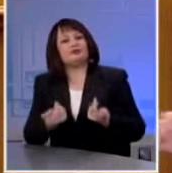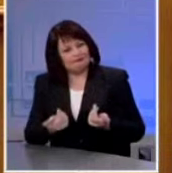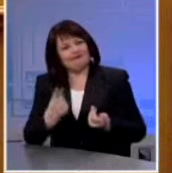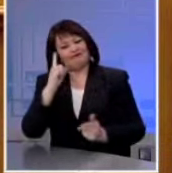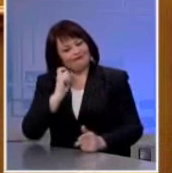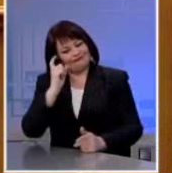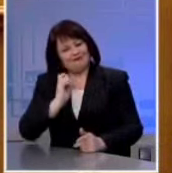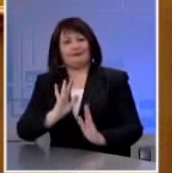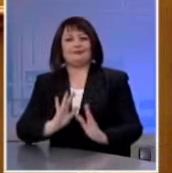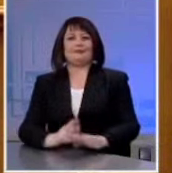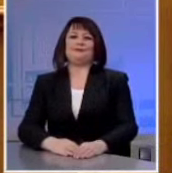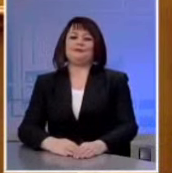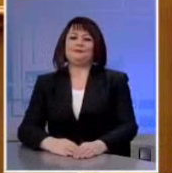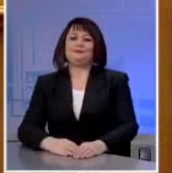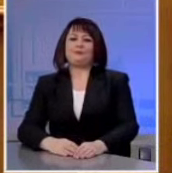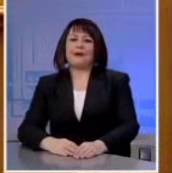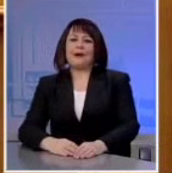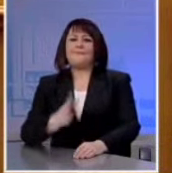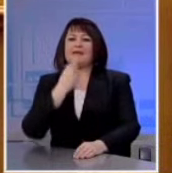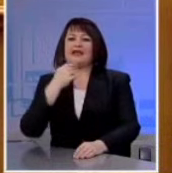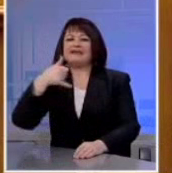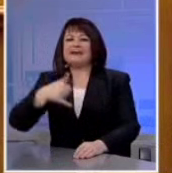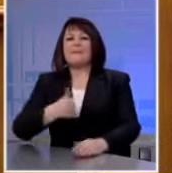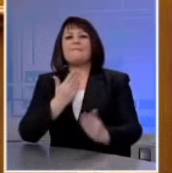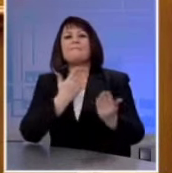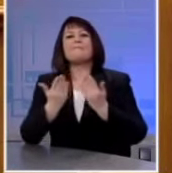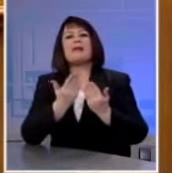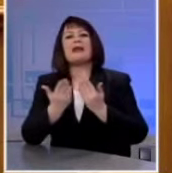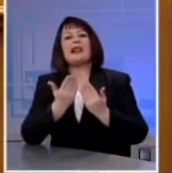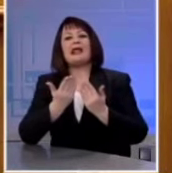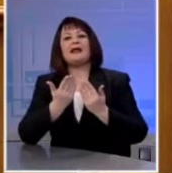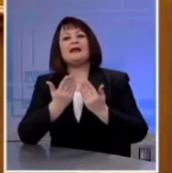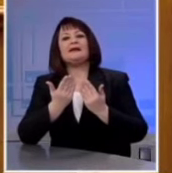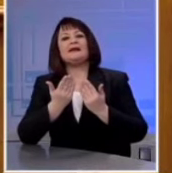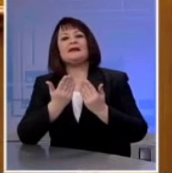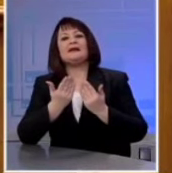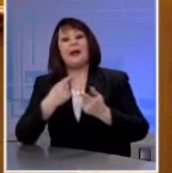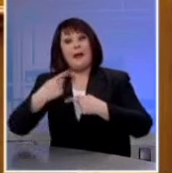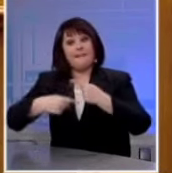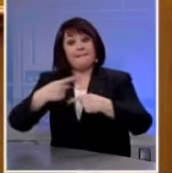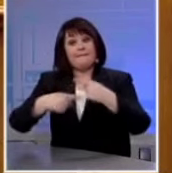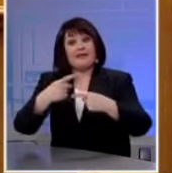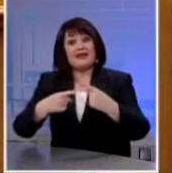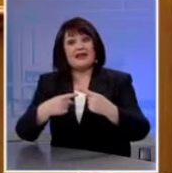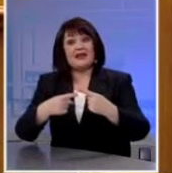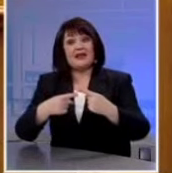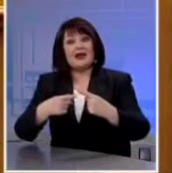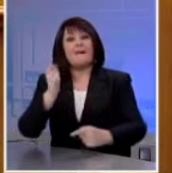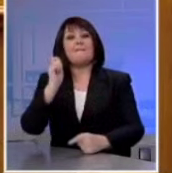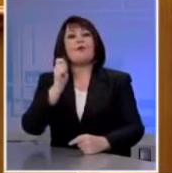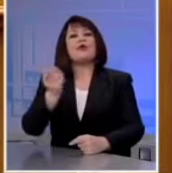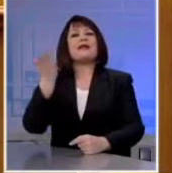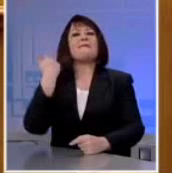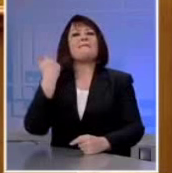Είναι αποτέλεσμα μιας βαθιάς μελέτης και μιας βιωμένης εμπειρίας νομομαθών πολιτικών του παλιού